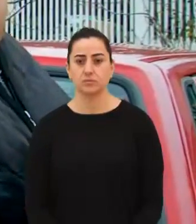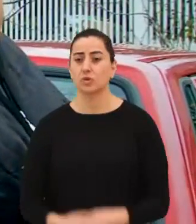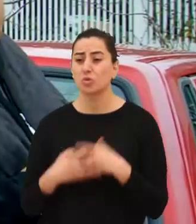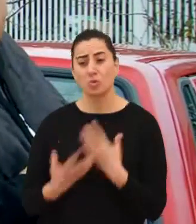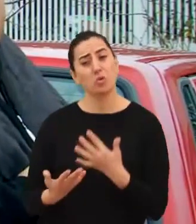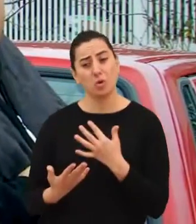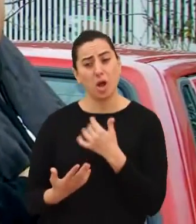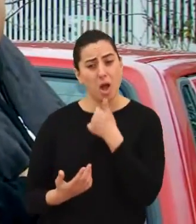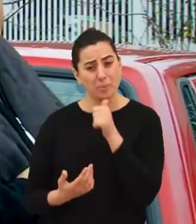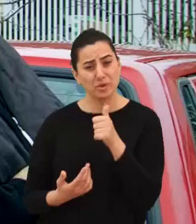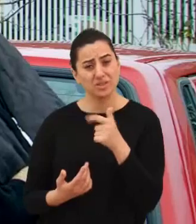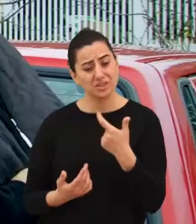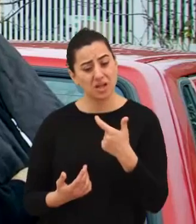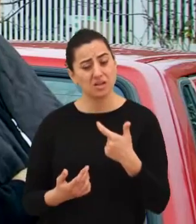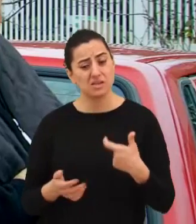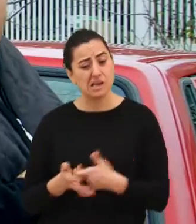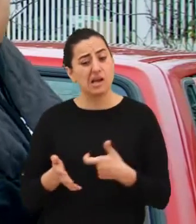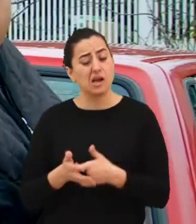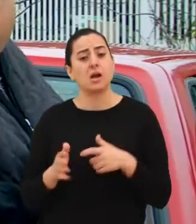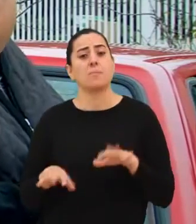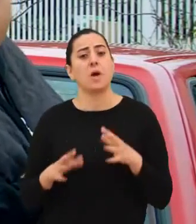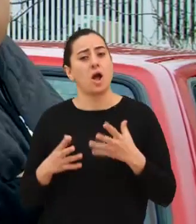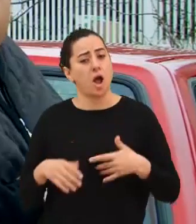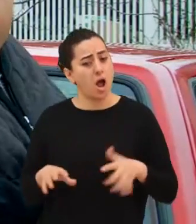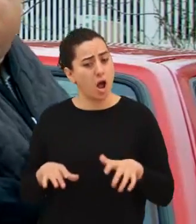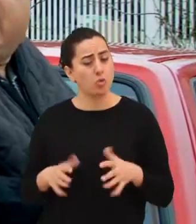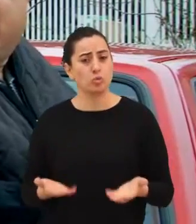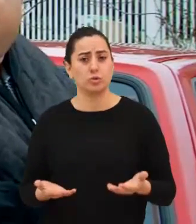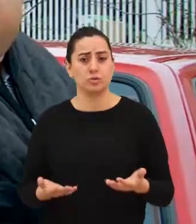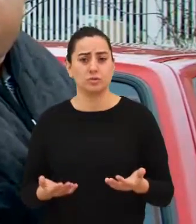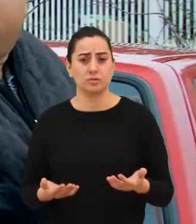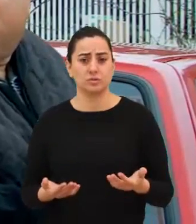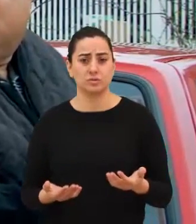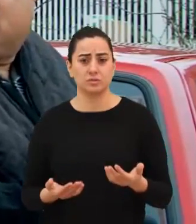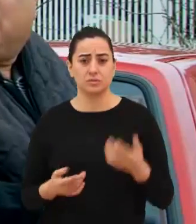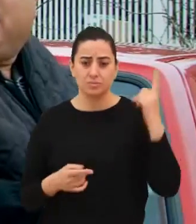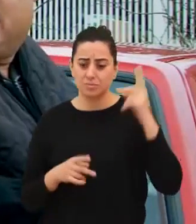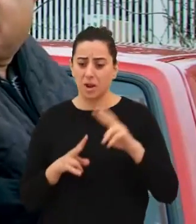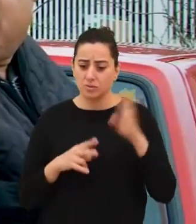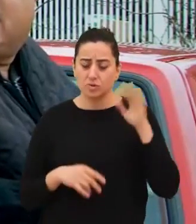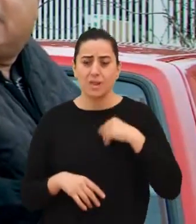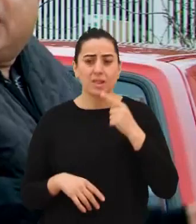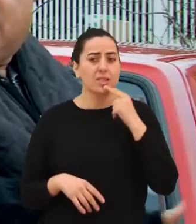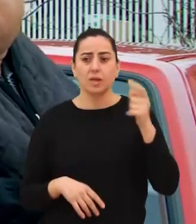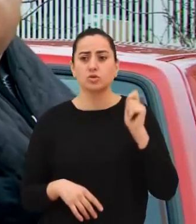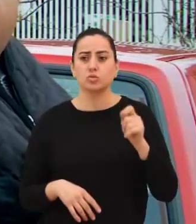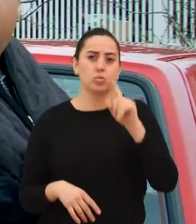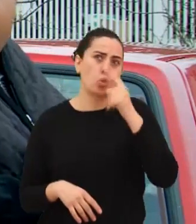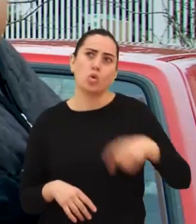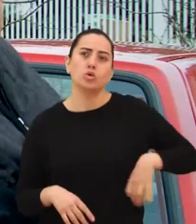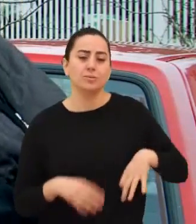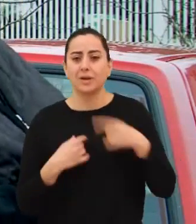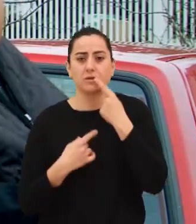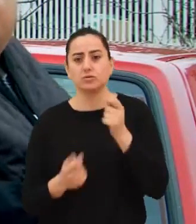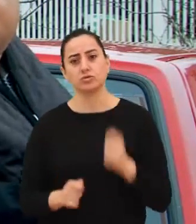Kurban olayım abi. Şu silahı öyle bastım ama lan hocam valla. Yengene yani Meryem'e sana ben nasıl anlatırım? Nasıl izah ederim